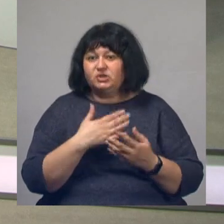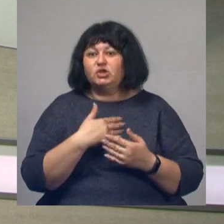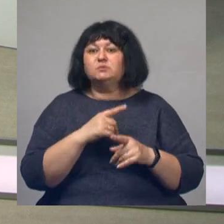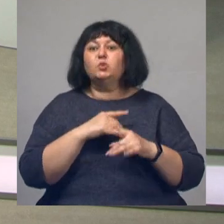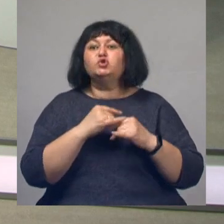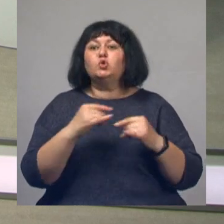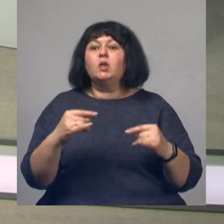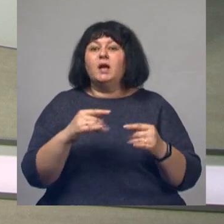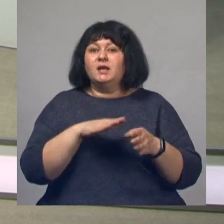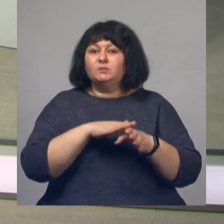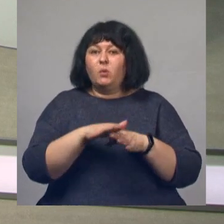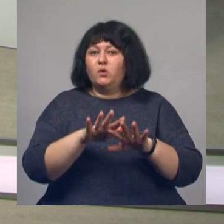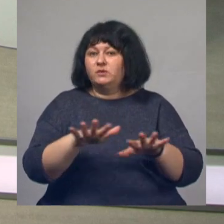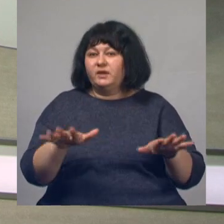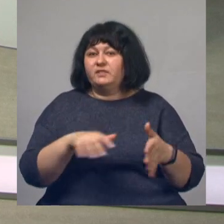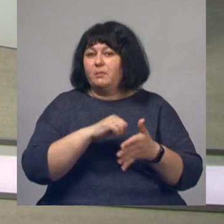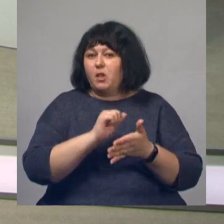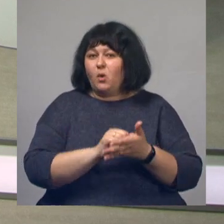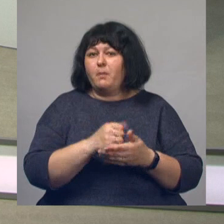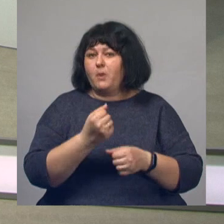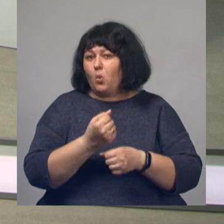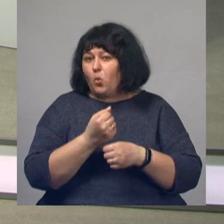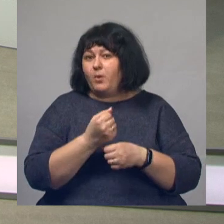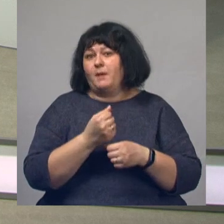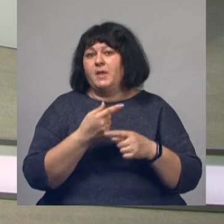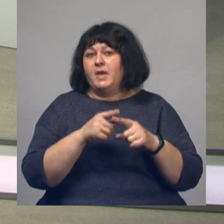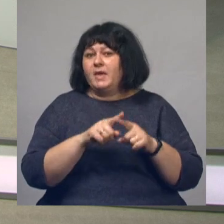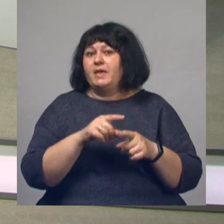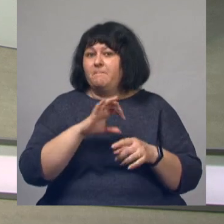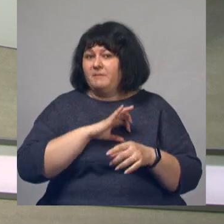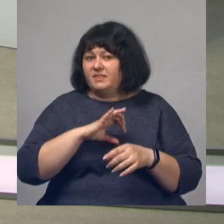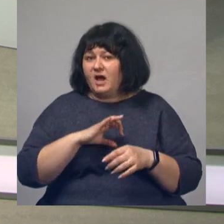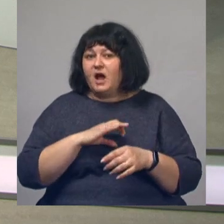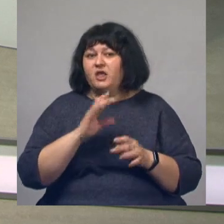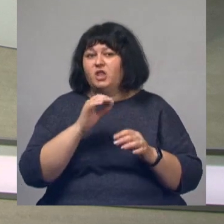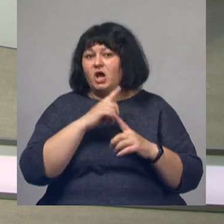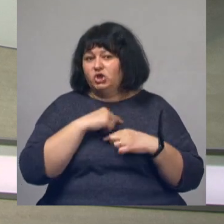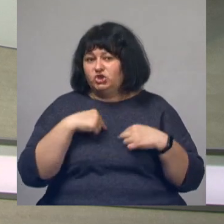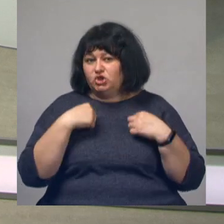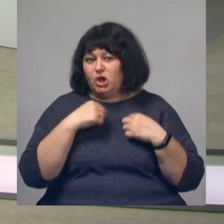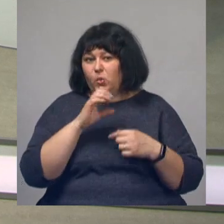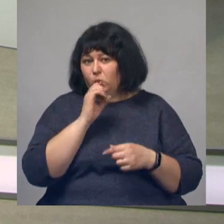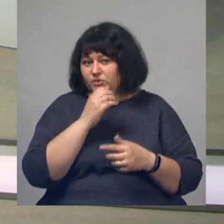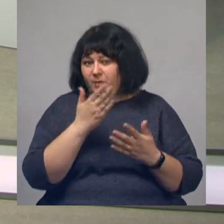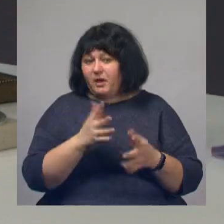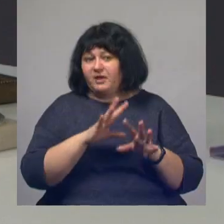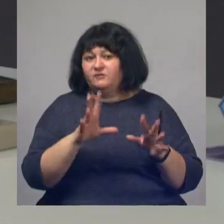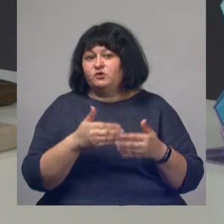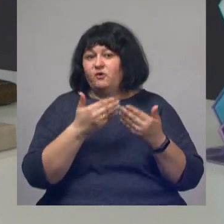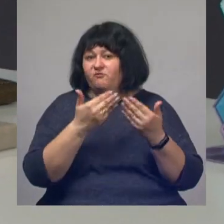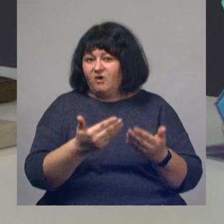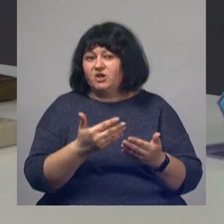завален дипломами, кубками. Я правильно понимаю, и вот медали на шее у собаки, это все вот ваши с